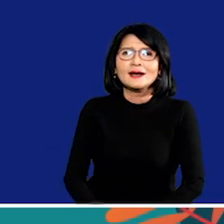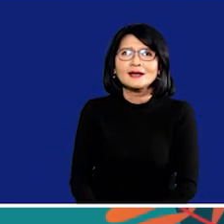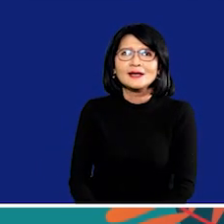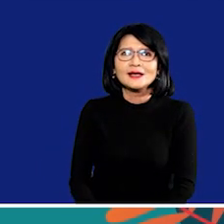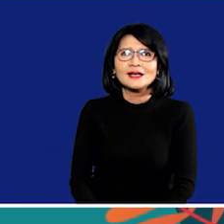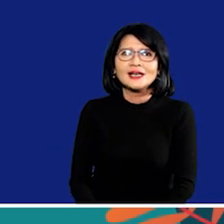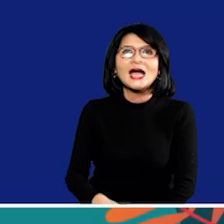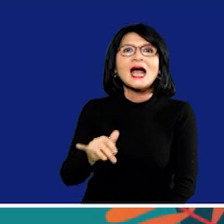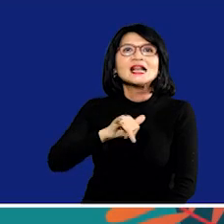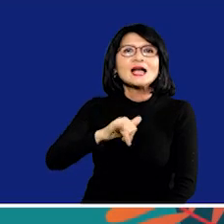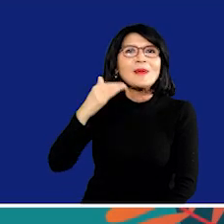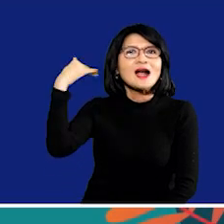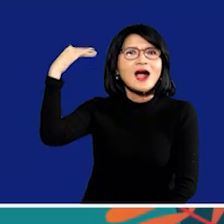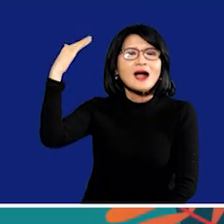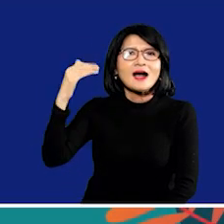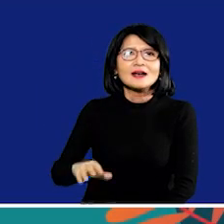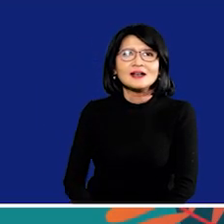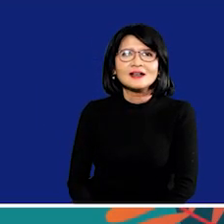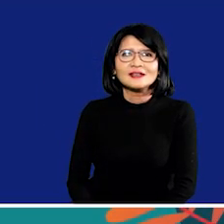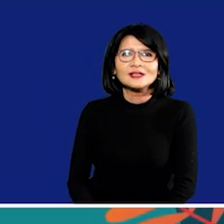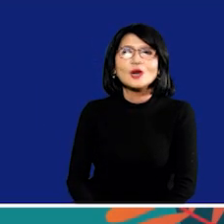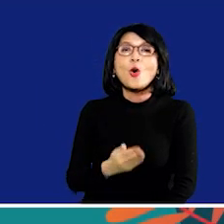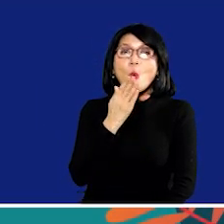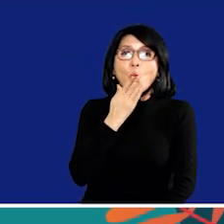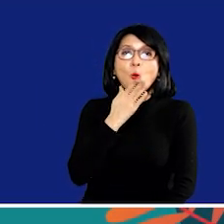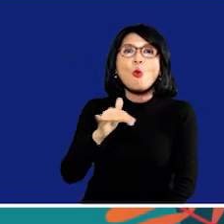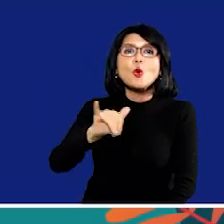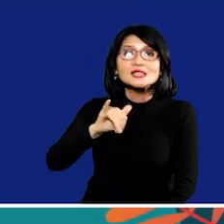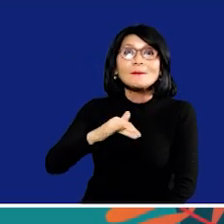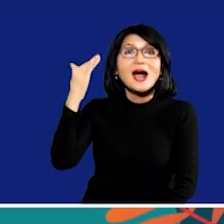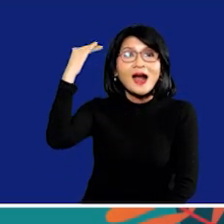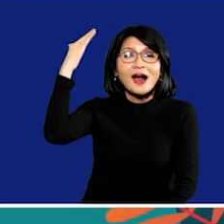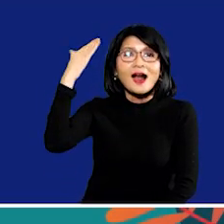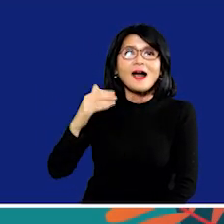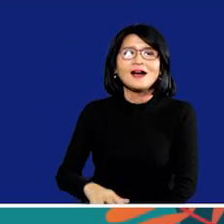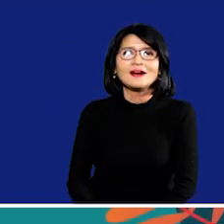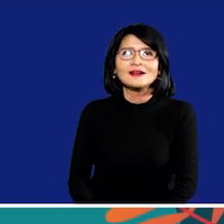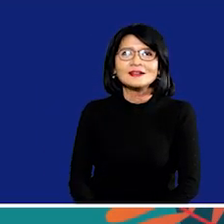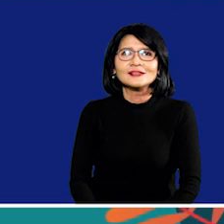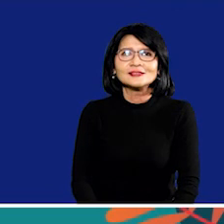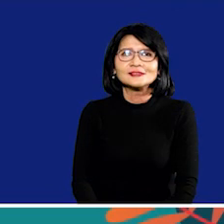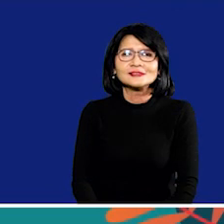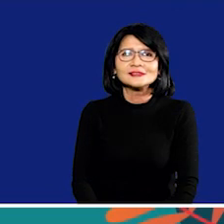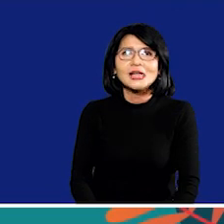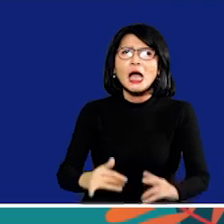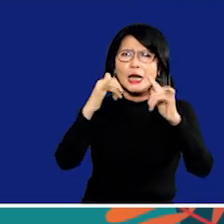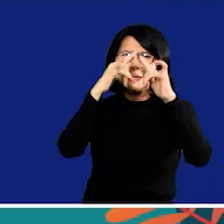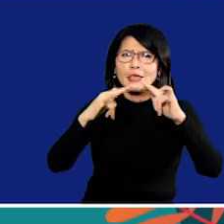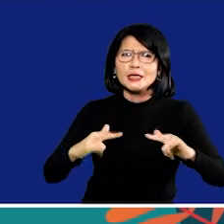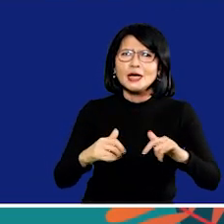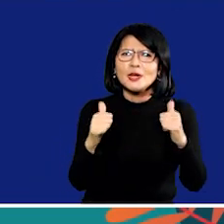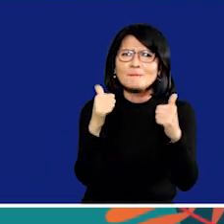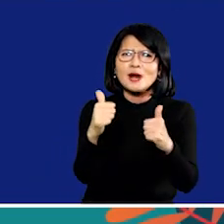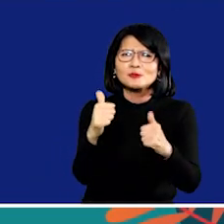Bantu bikin tenda? Sama kakak. Oh, sama kakak, dibantu kakak. Oke. Tendanya bagus